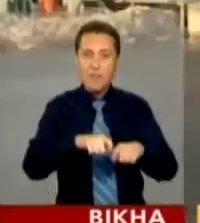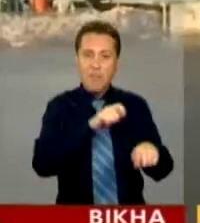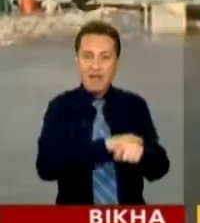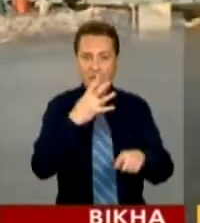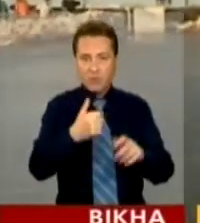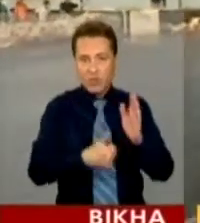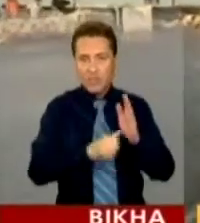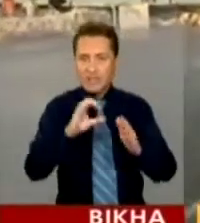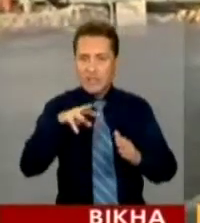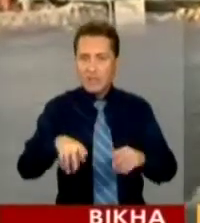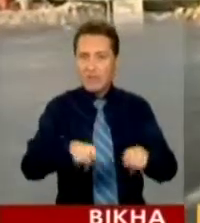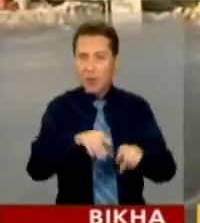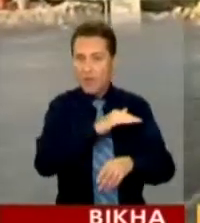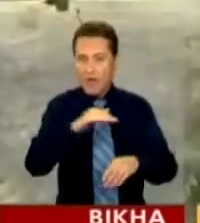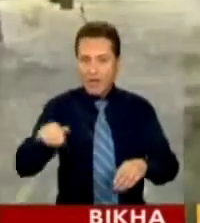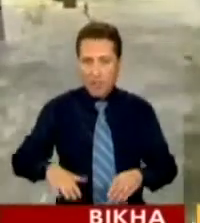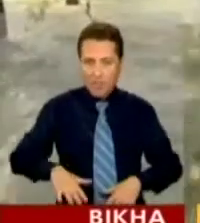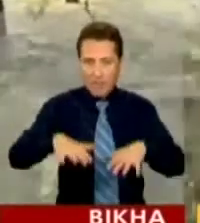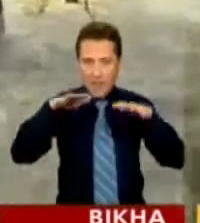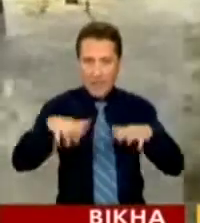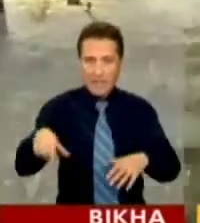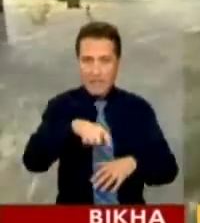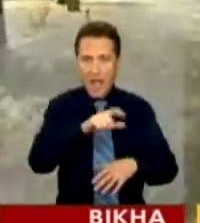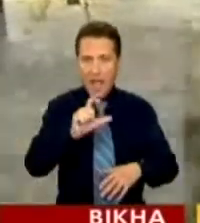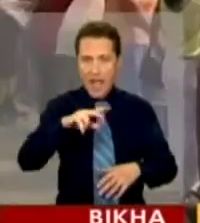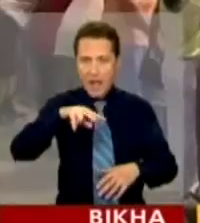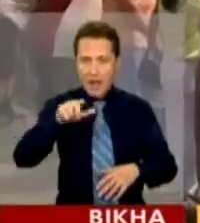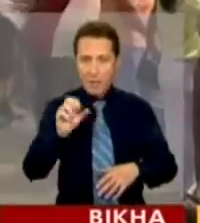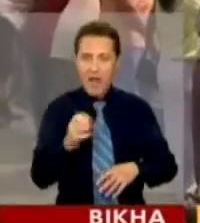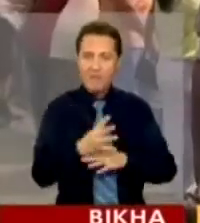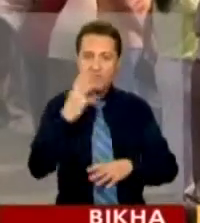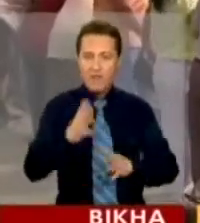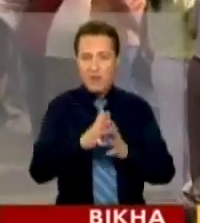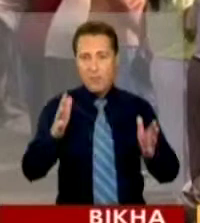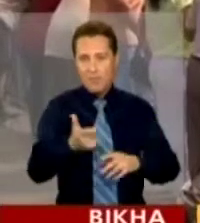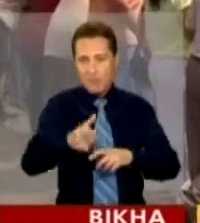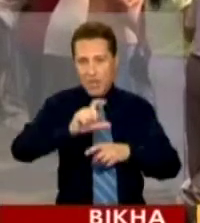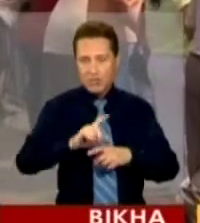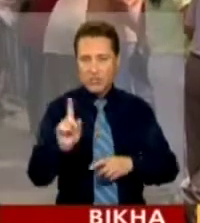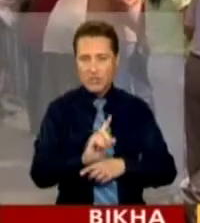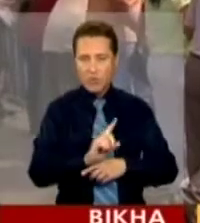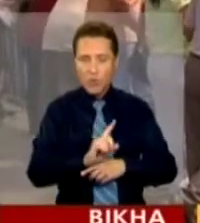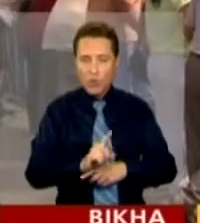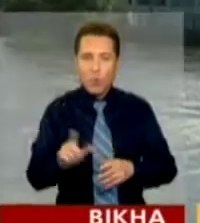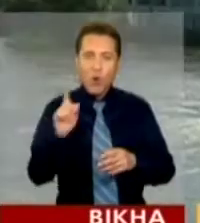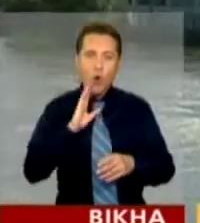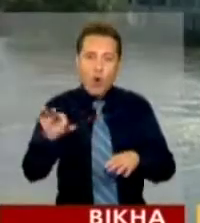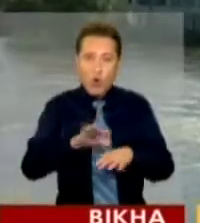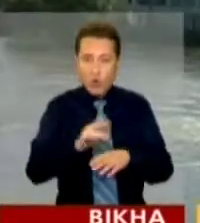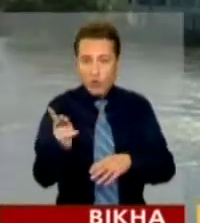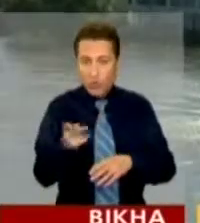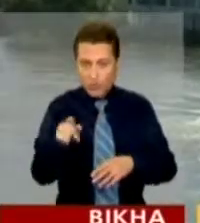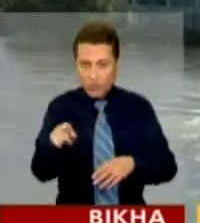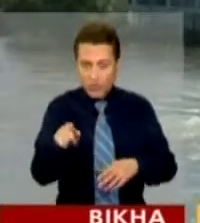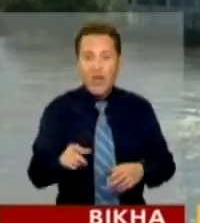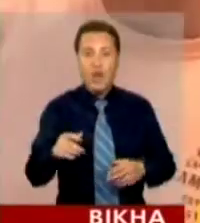7 метрів 46 сантиметрів. До такого рівня піднялася Ельба. Це вчетверо більше за норму. Подружжя Наганів разом із сусідами з острахом спостерігає,